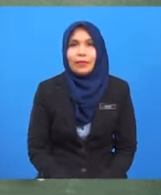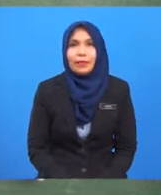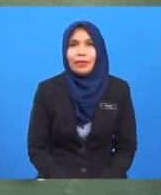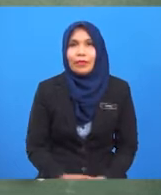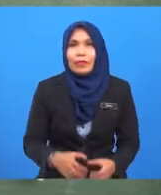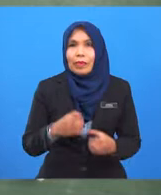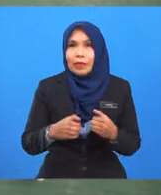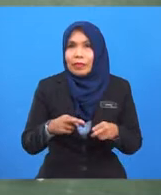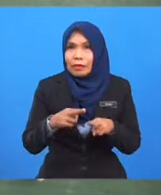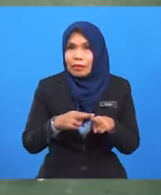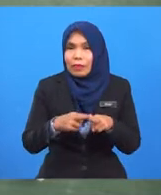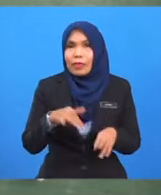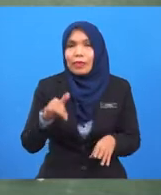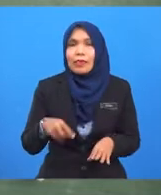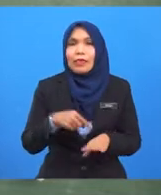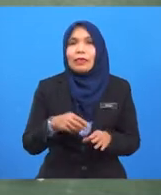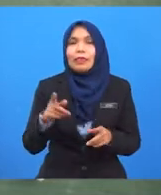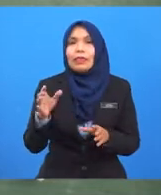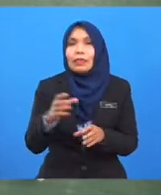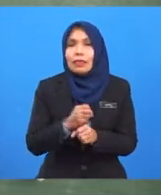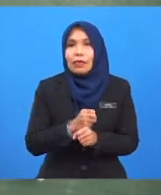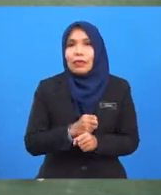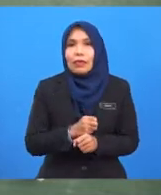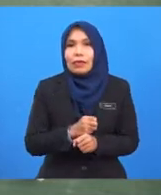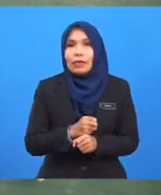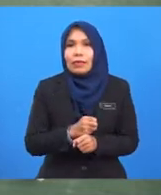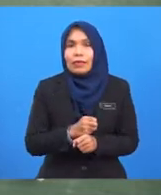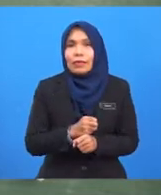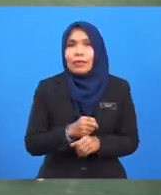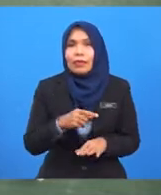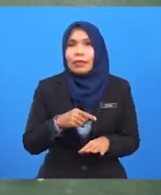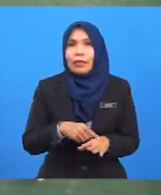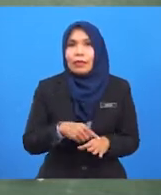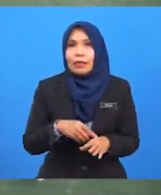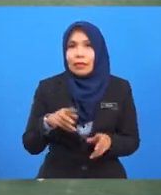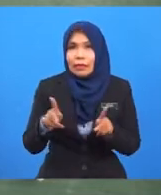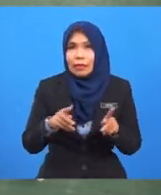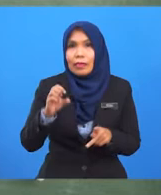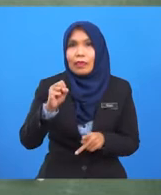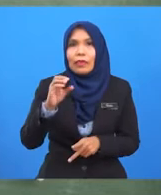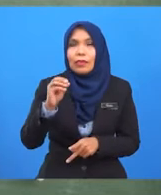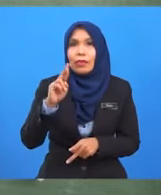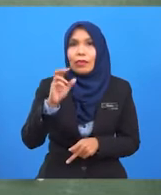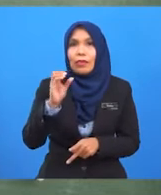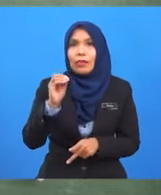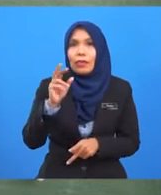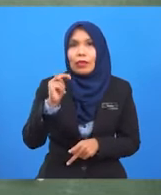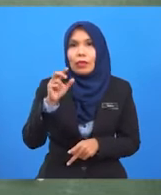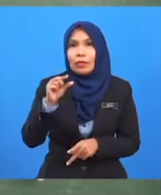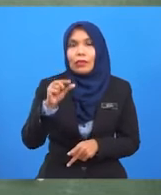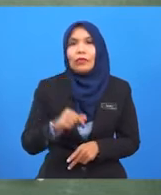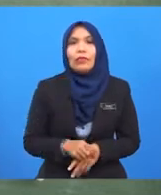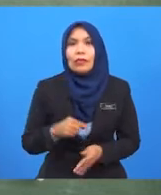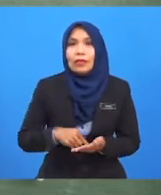Mesin ringkas yang terdapat pada sebuah kereta sorong ialah roda dan gandar